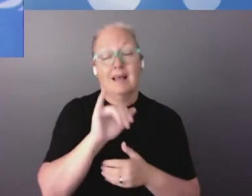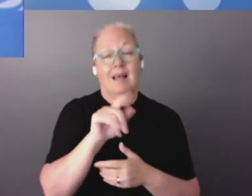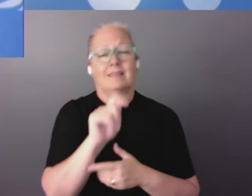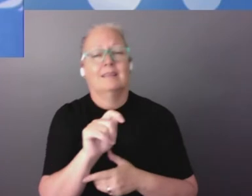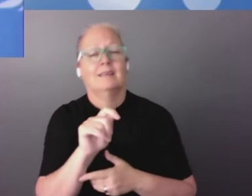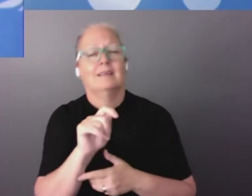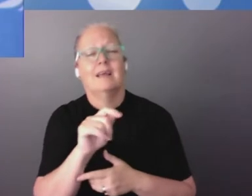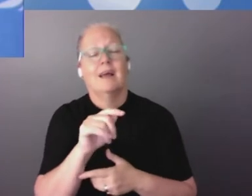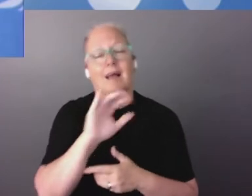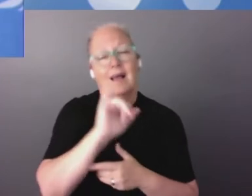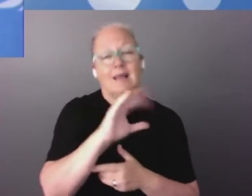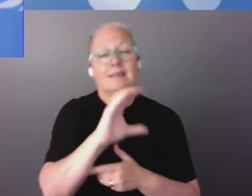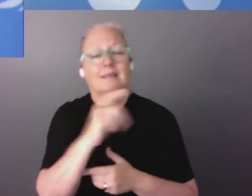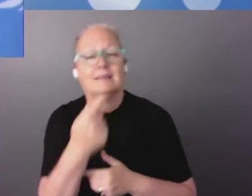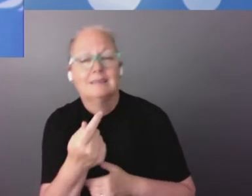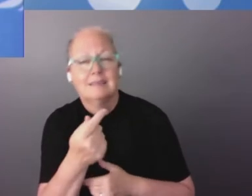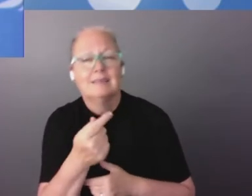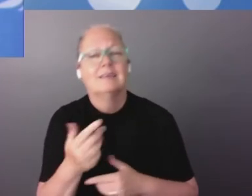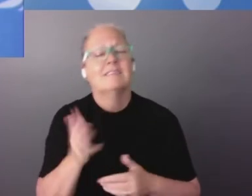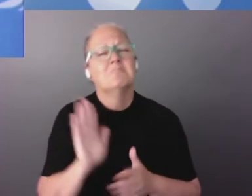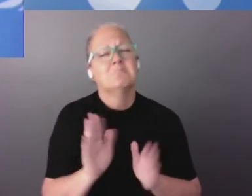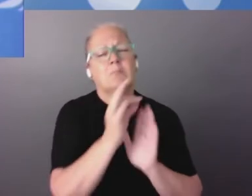المحرر من قبل الأمين العام للأمم المتحدة.